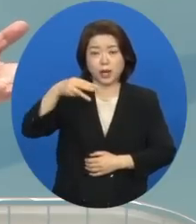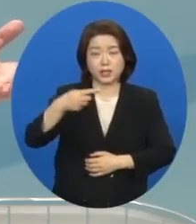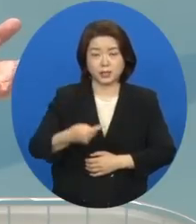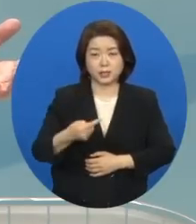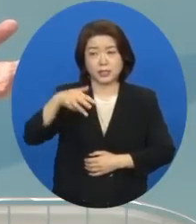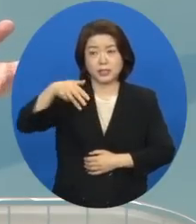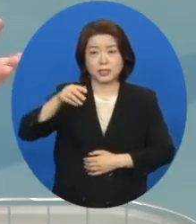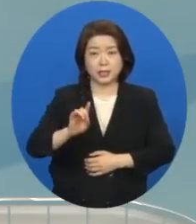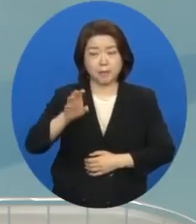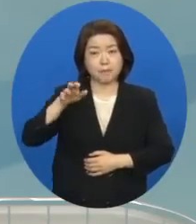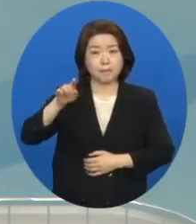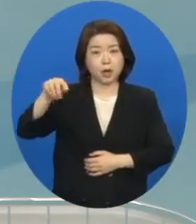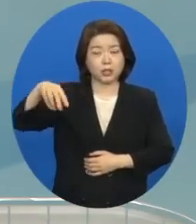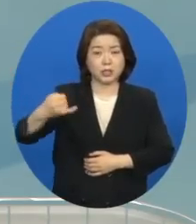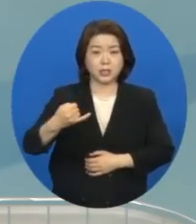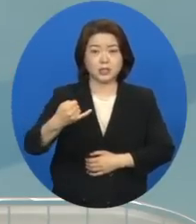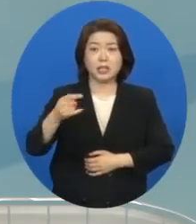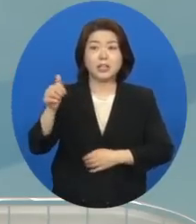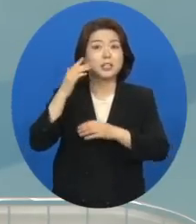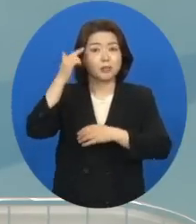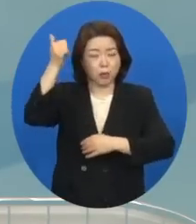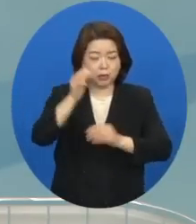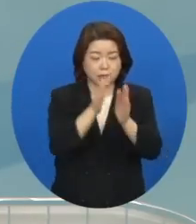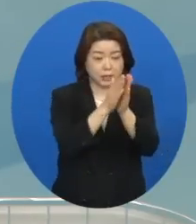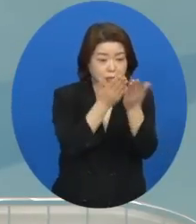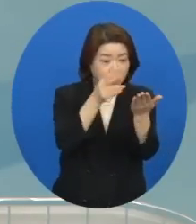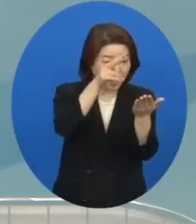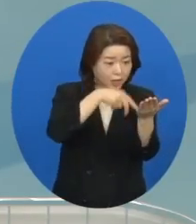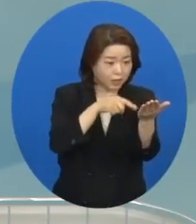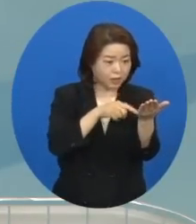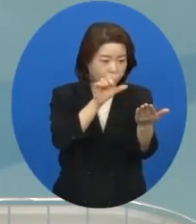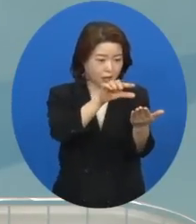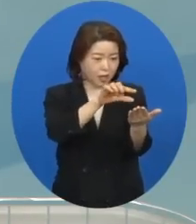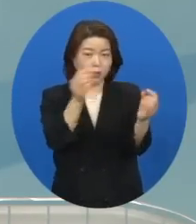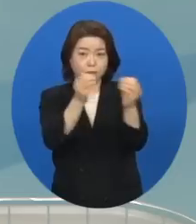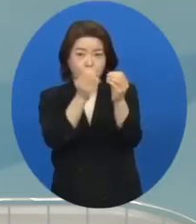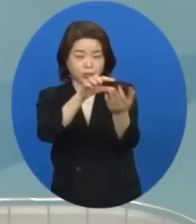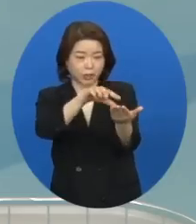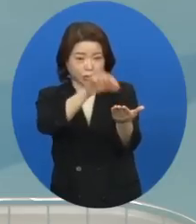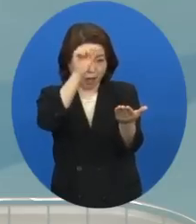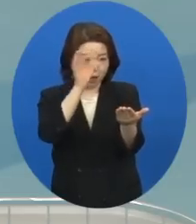읽는데 한 구절이 딱 눈에 들어오는 거예요.